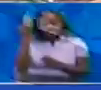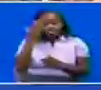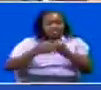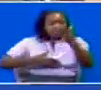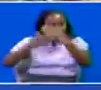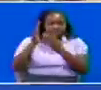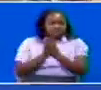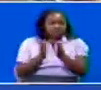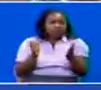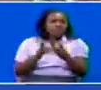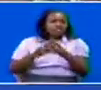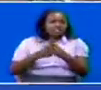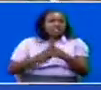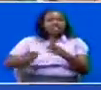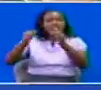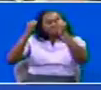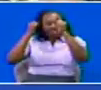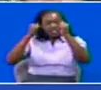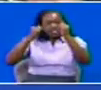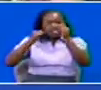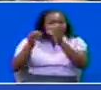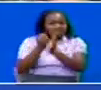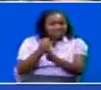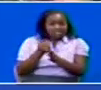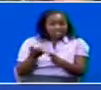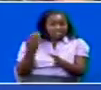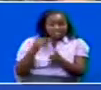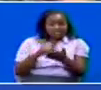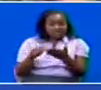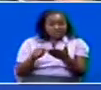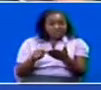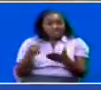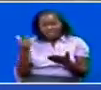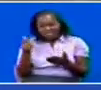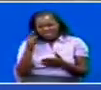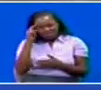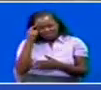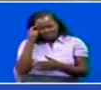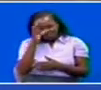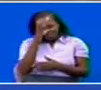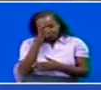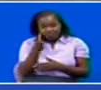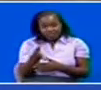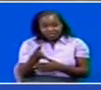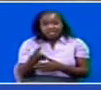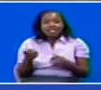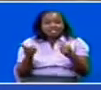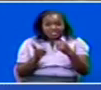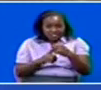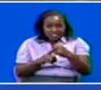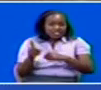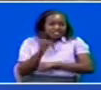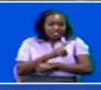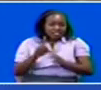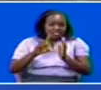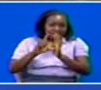umma walipoanza kugoma Alhamisi wiki jana, huenda wakuchukuliwa kwa uzito. Lakini siku sita baadaye, hali